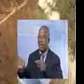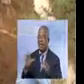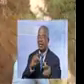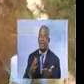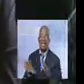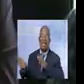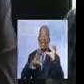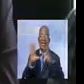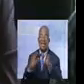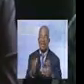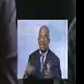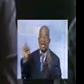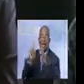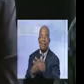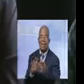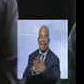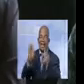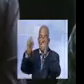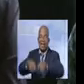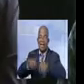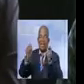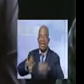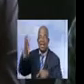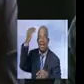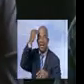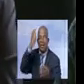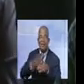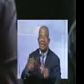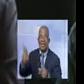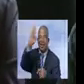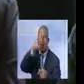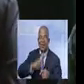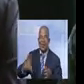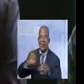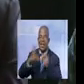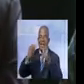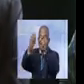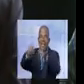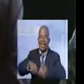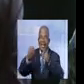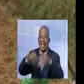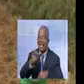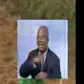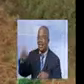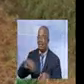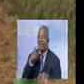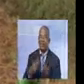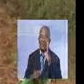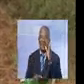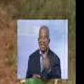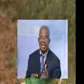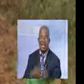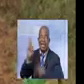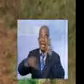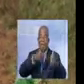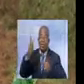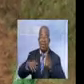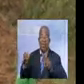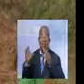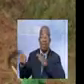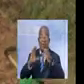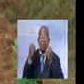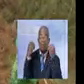selon Géraldine Mukeshimana, la ministre rwandaise de l'agriculture, le secteur occupe plus de 80% de la population, ce